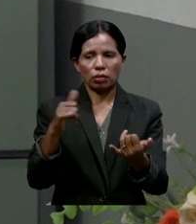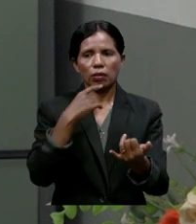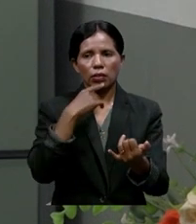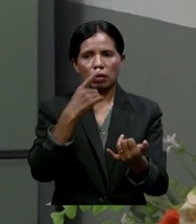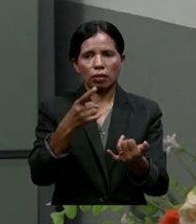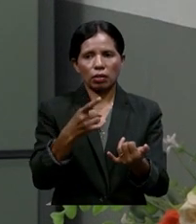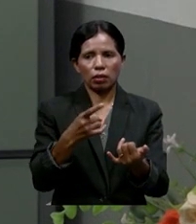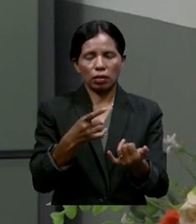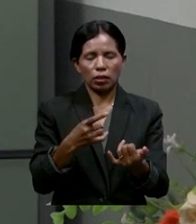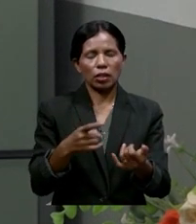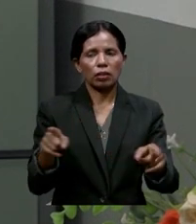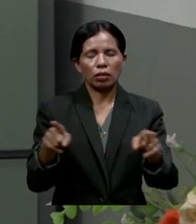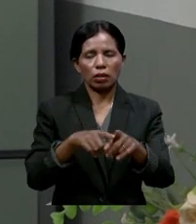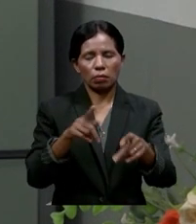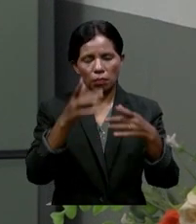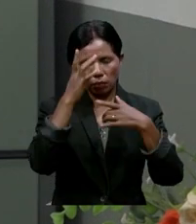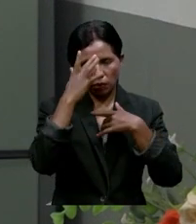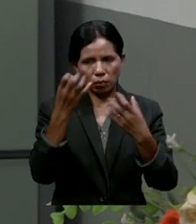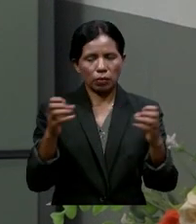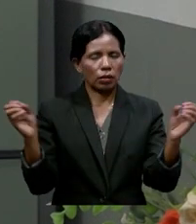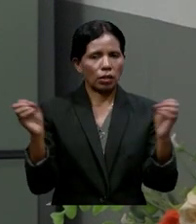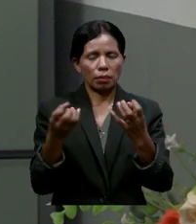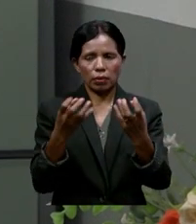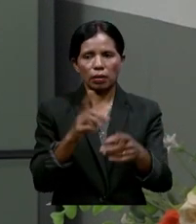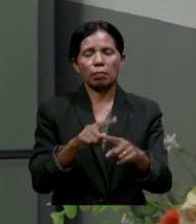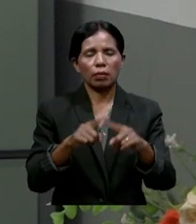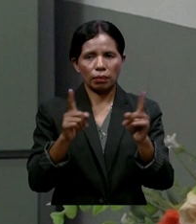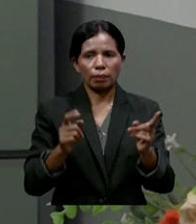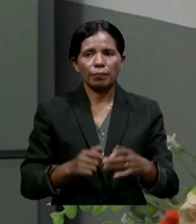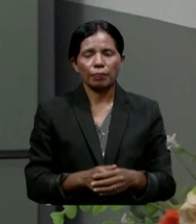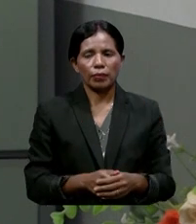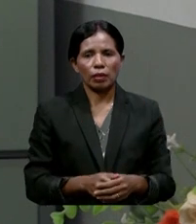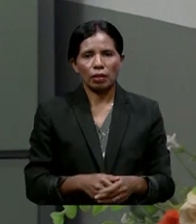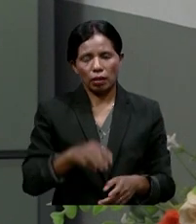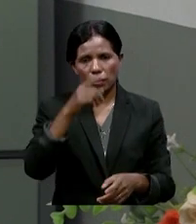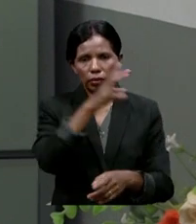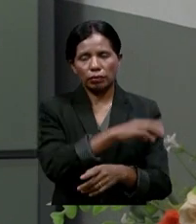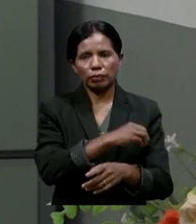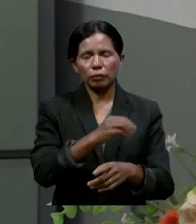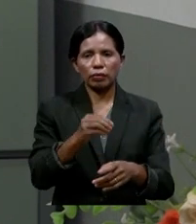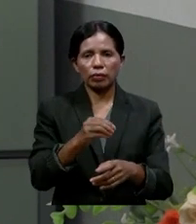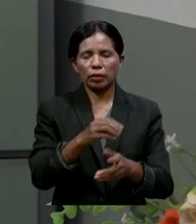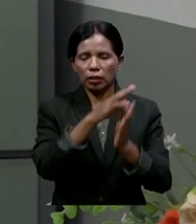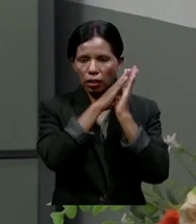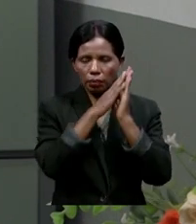atau halo kumbar saung pasien nih pemak barat dan malah nggak sufisien deh. Maybe tuh kama nih pemak iya ami